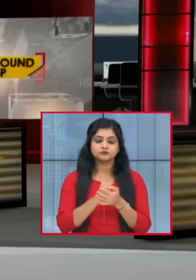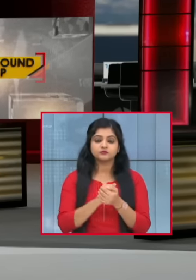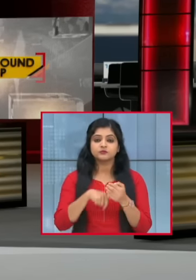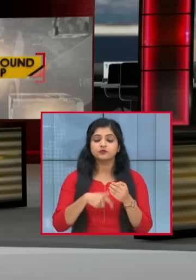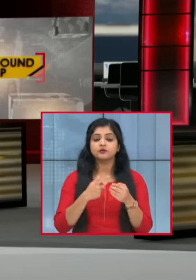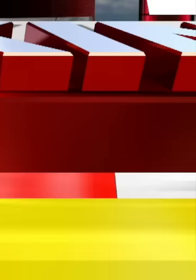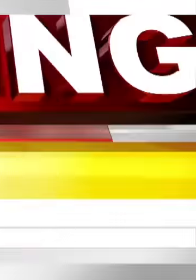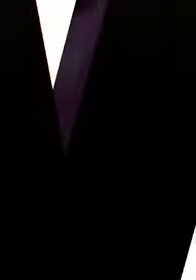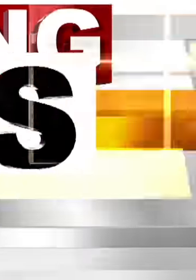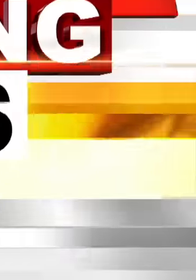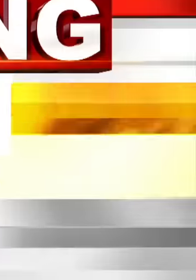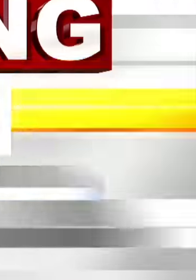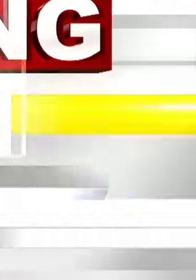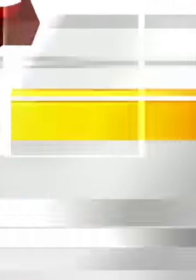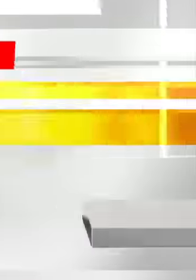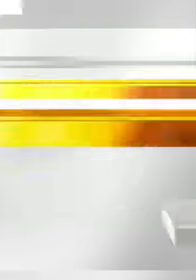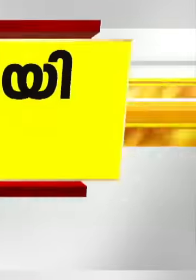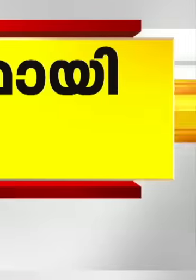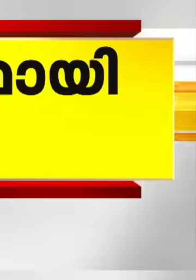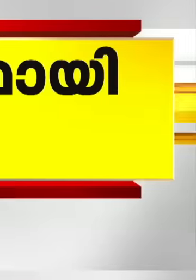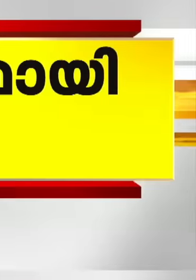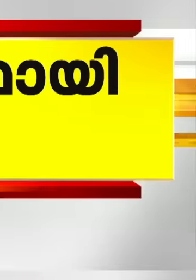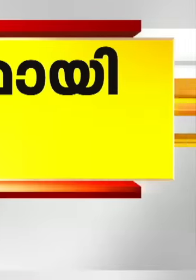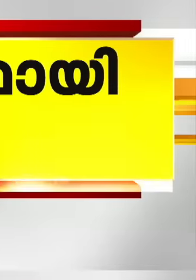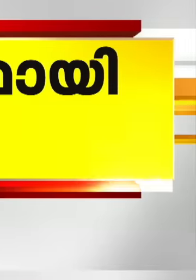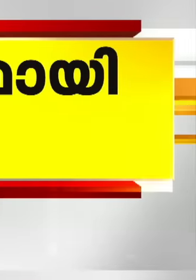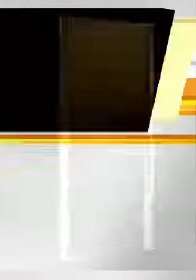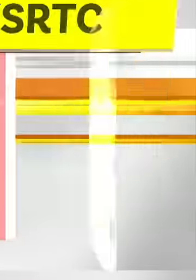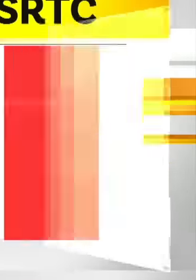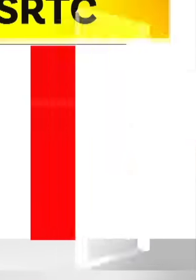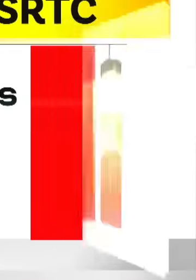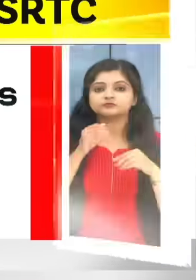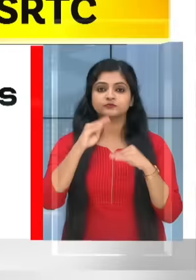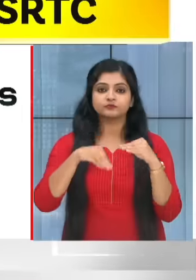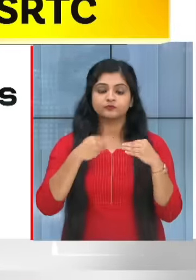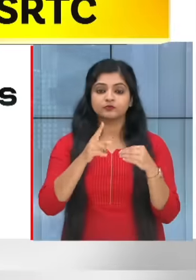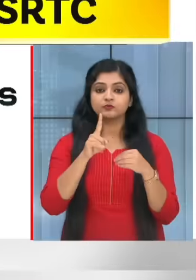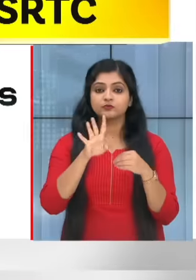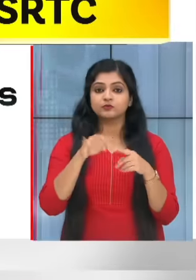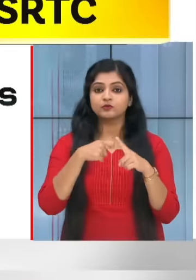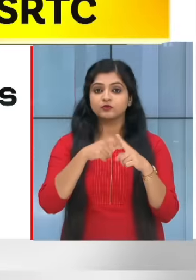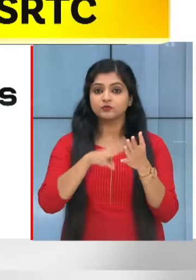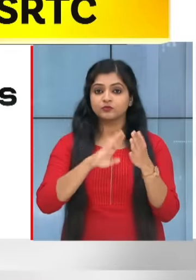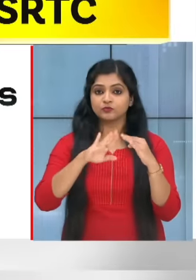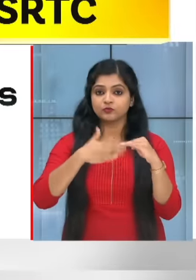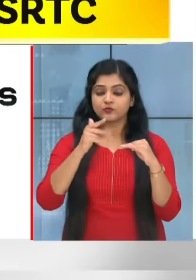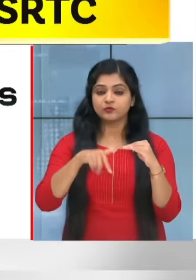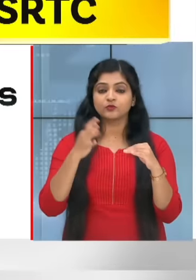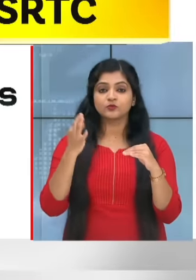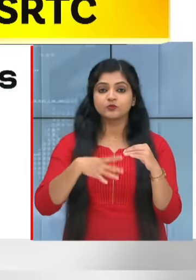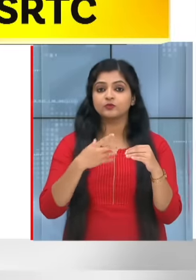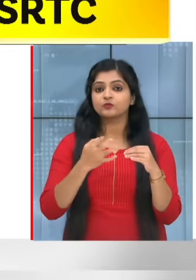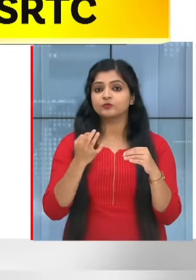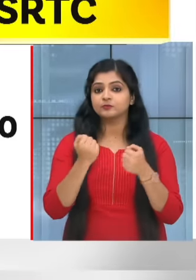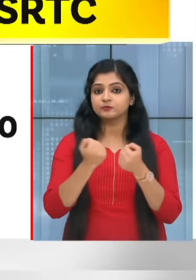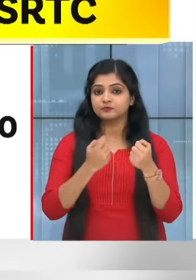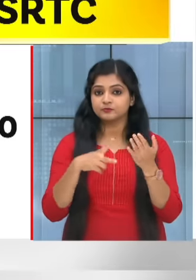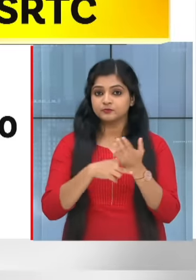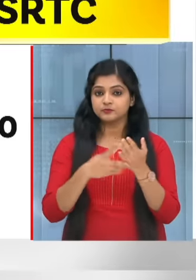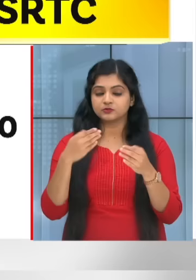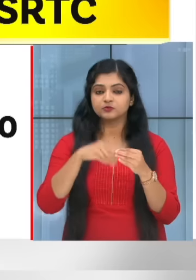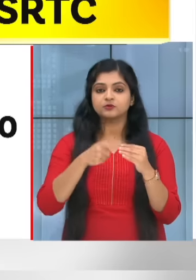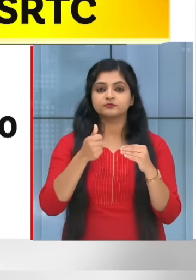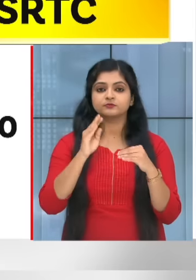സർവീസുകൾക്ക് 30% നിരക്കിളവ് പ്രഖ്യാപിച്ചു. 140 കിലോമീറ്ററിന് മുകളിൽ പുതിയതായി ആരംഭിച്ച ടേക്ക് ഓവർ ബസ്സുകളിലാണ് ഇളവ്. MG